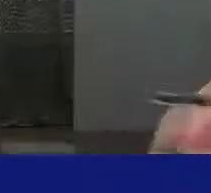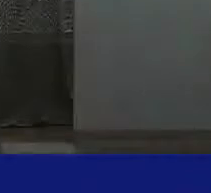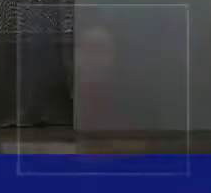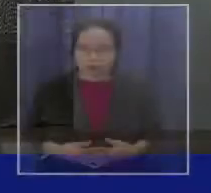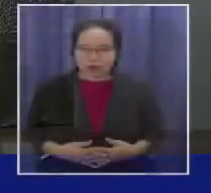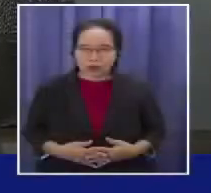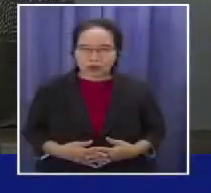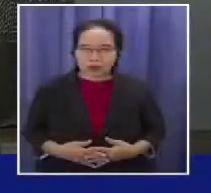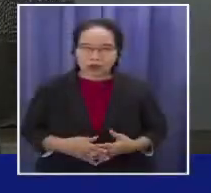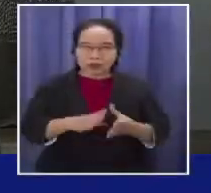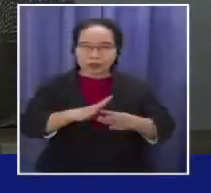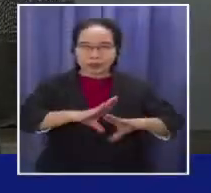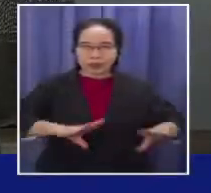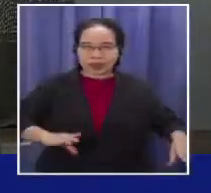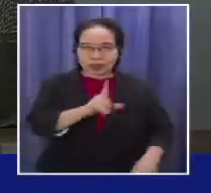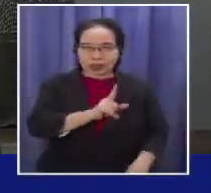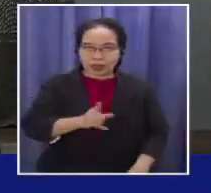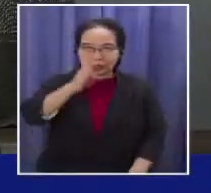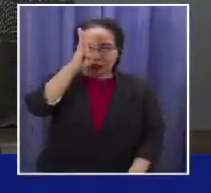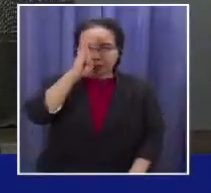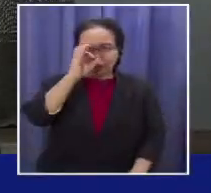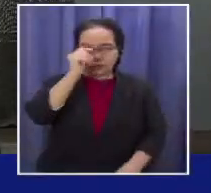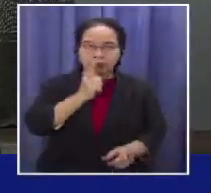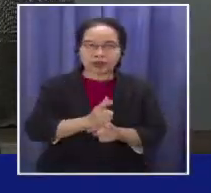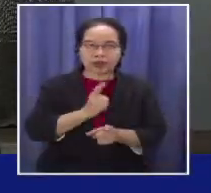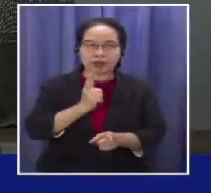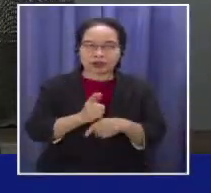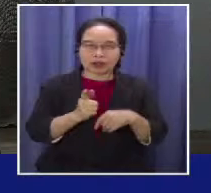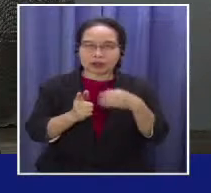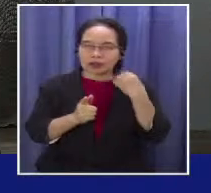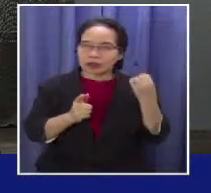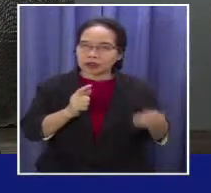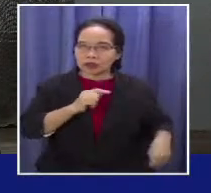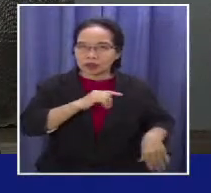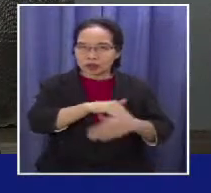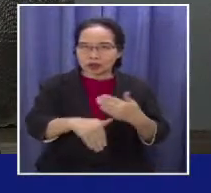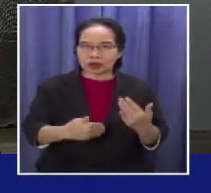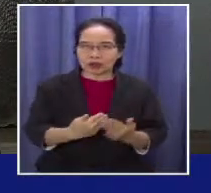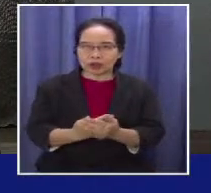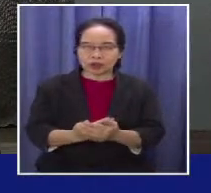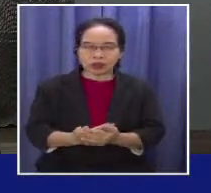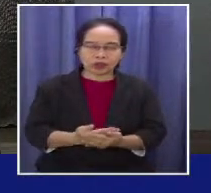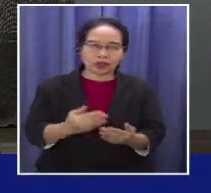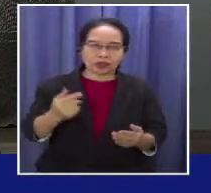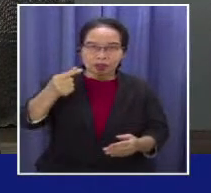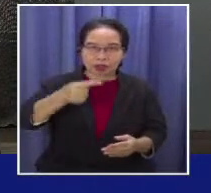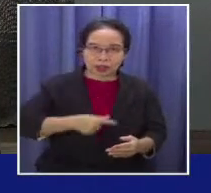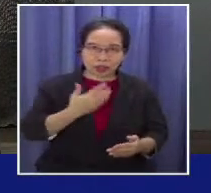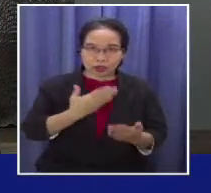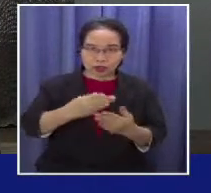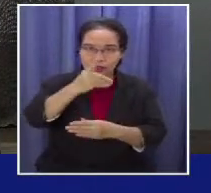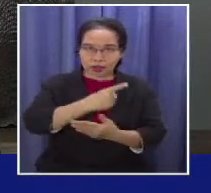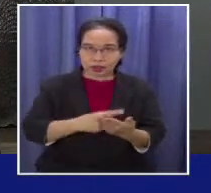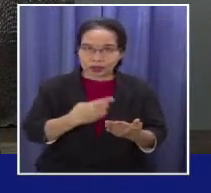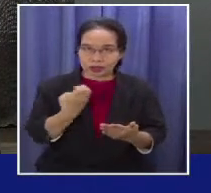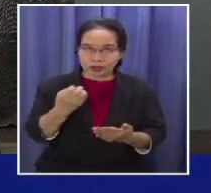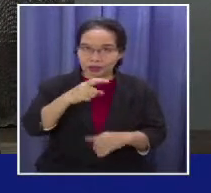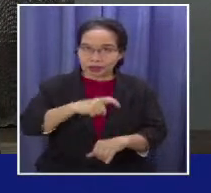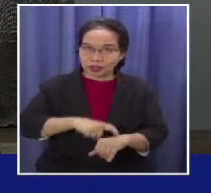Sumatin po ang kapayapaan ng Diyos, mga kapatid, sa lahat ng ating mga panauhin. Magandang araw po sa inyo. Anumang oras po